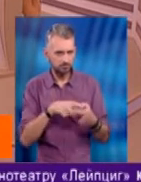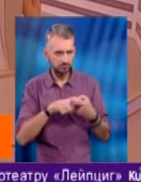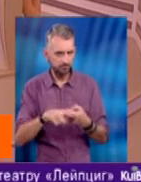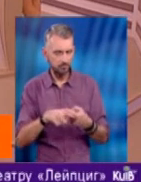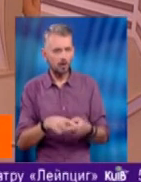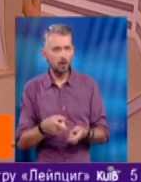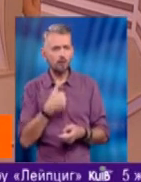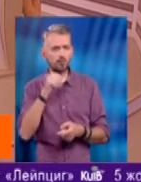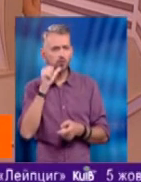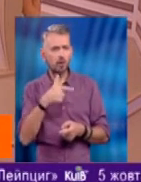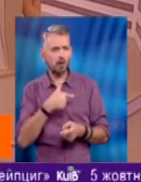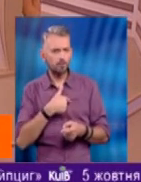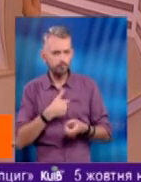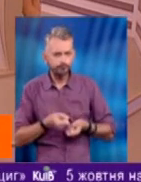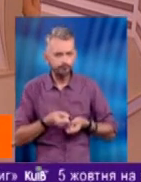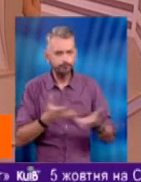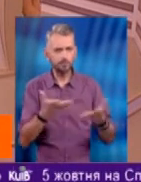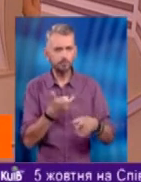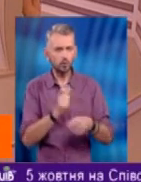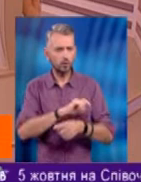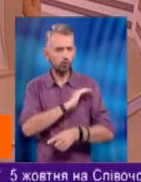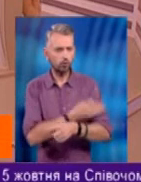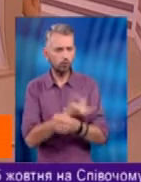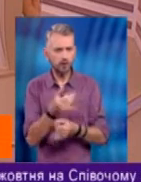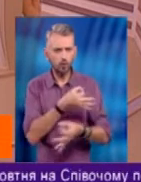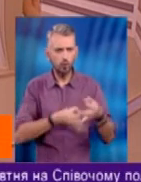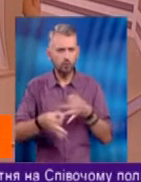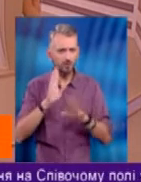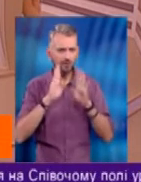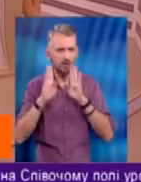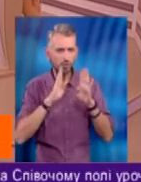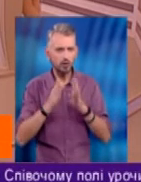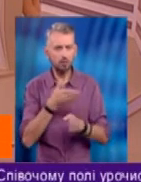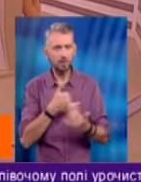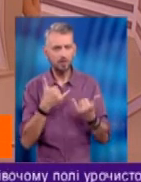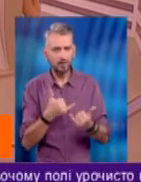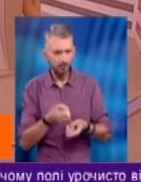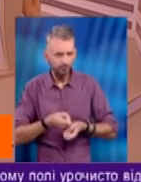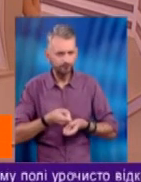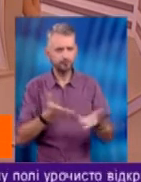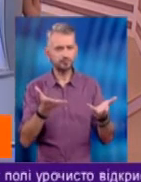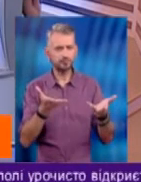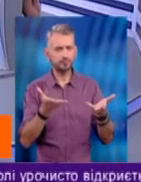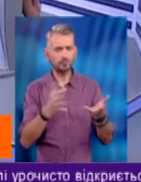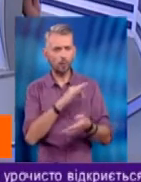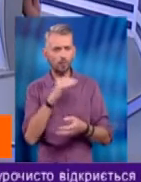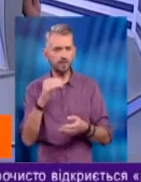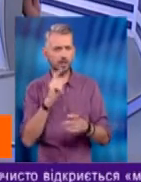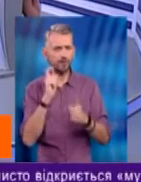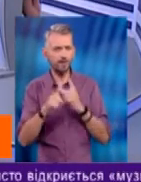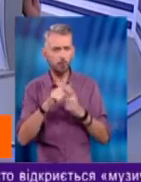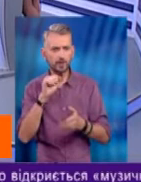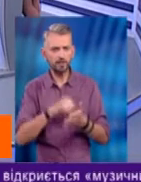ми викинули дуже потужно, зараз обговорюється в соцмережах, ми зараз викинули офіційні відповіді